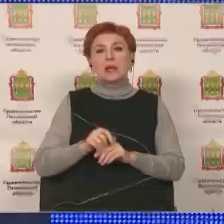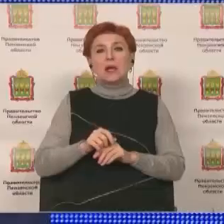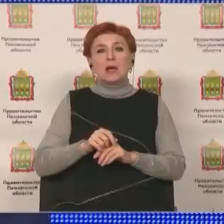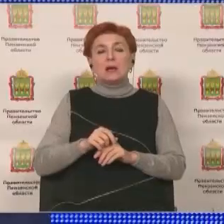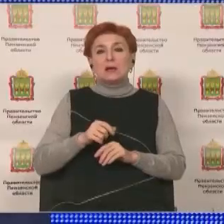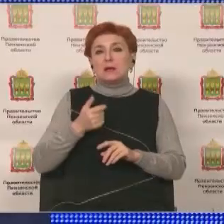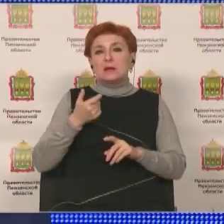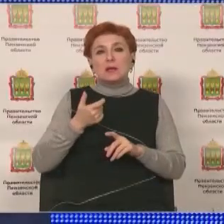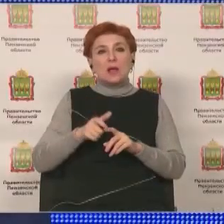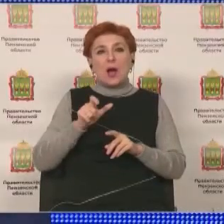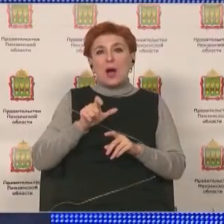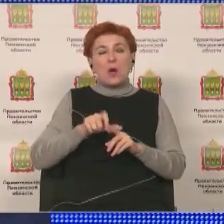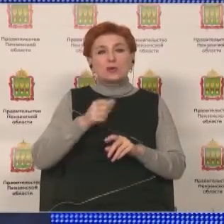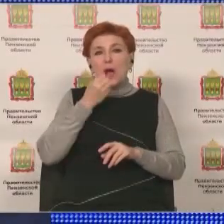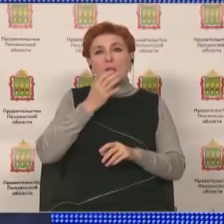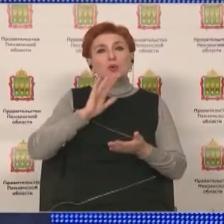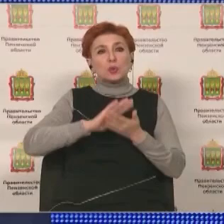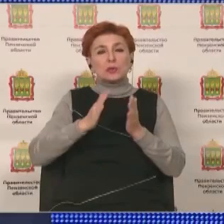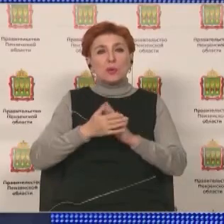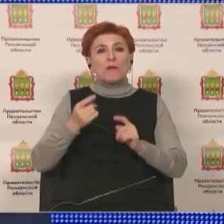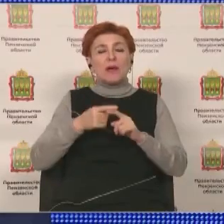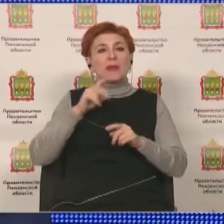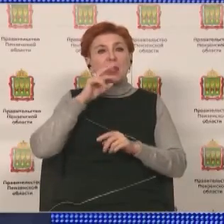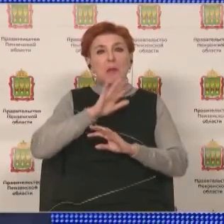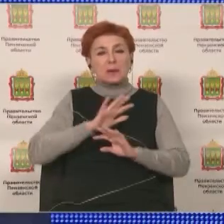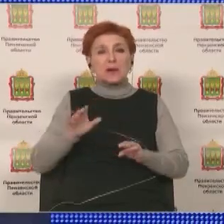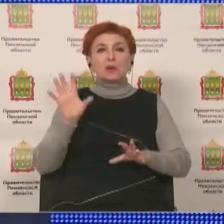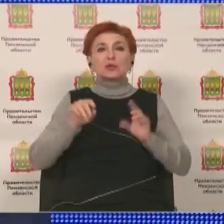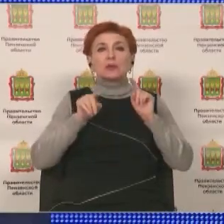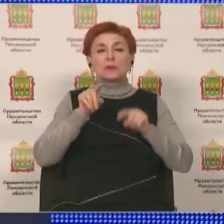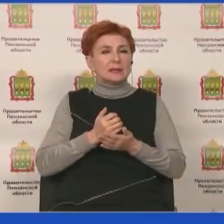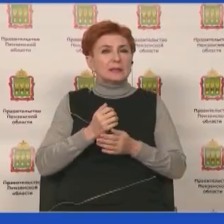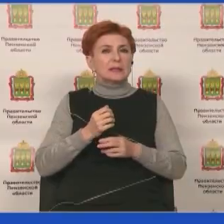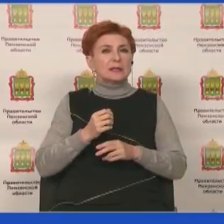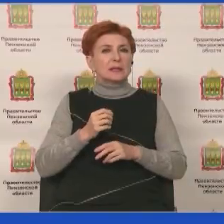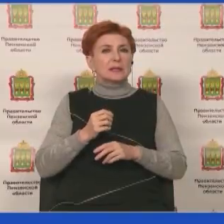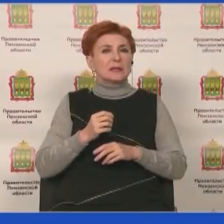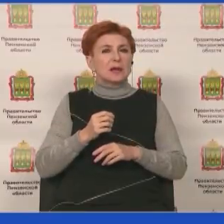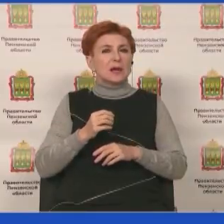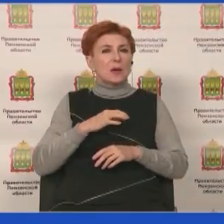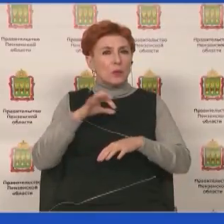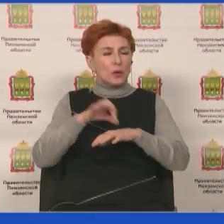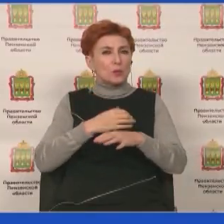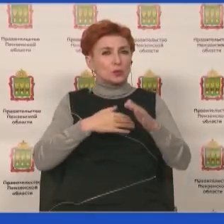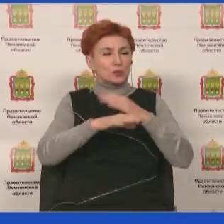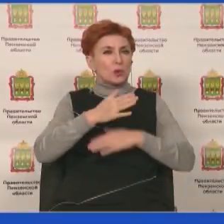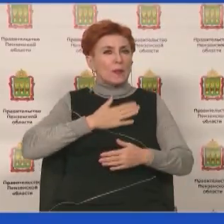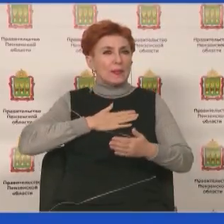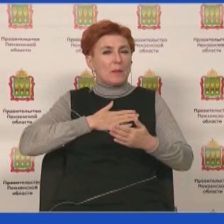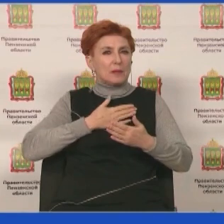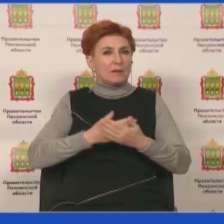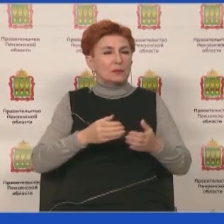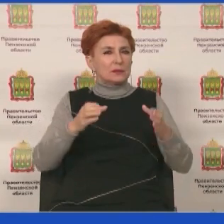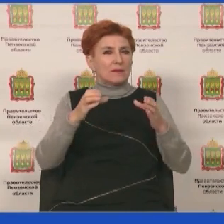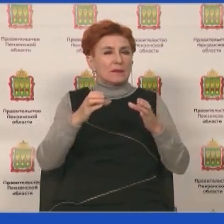налога. На прямую линию дозвонилась супруга одного из ушедших на передовую пензенцев. Мой муж ушел добровольцем в отряд